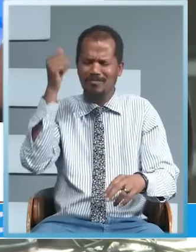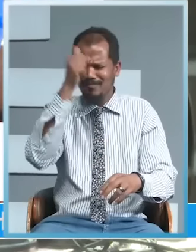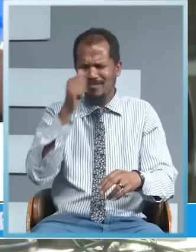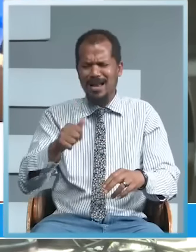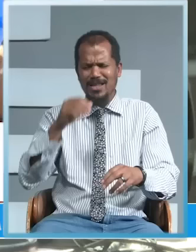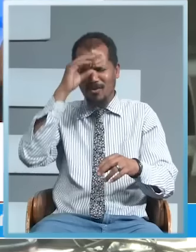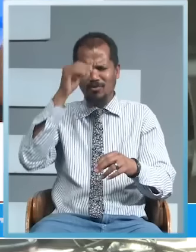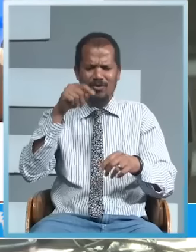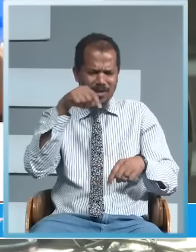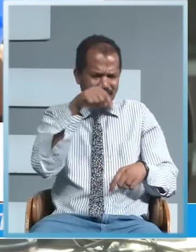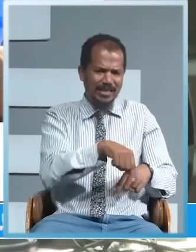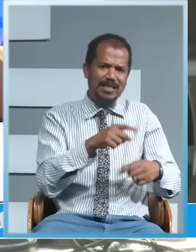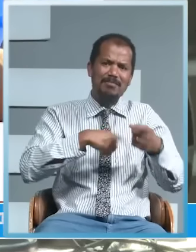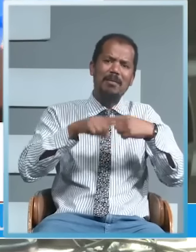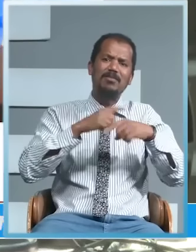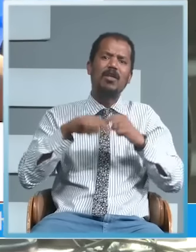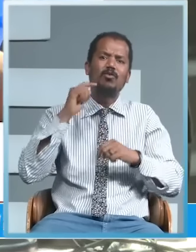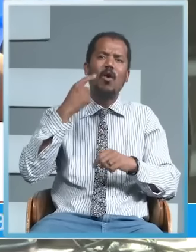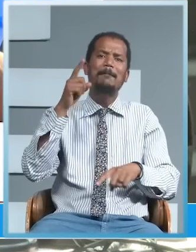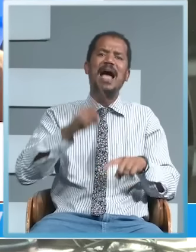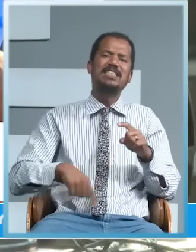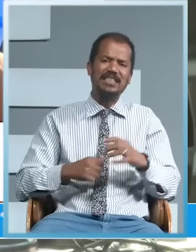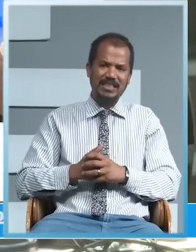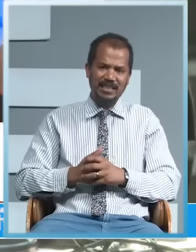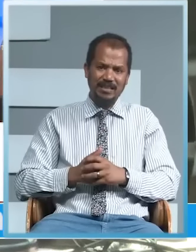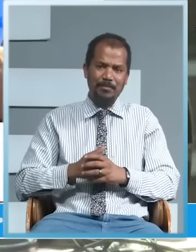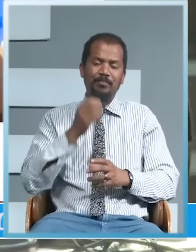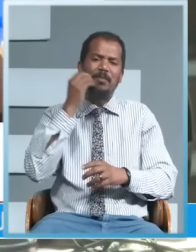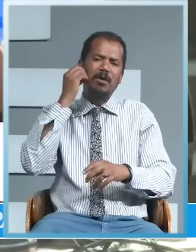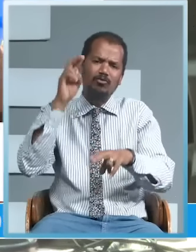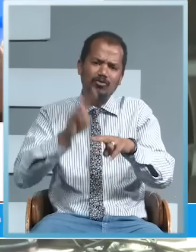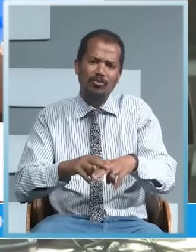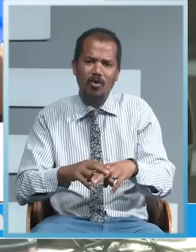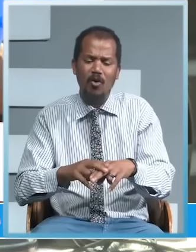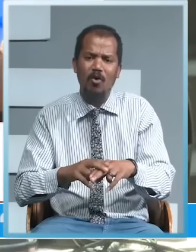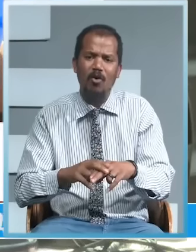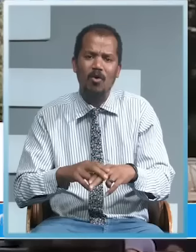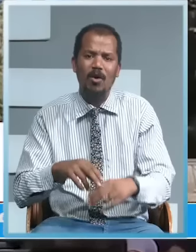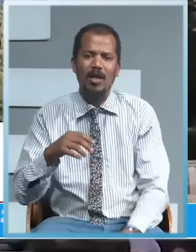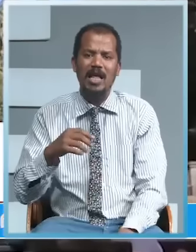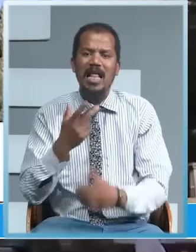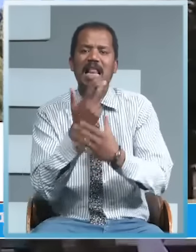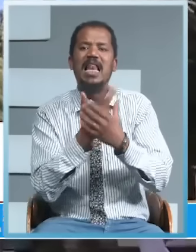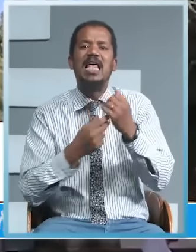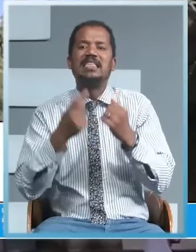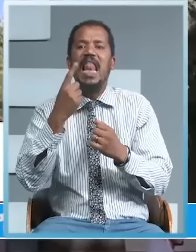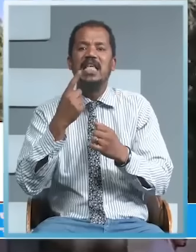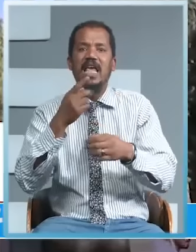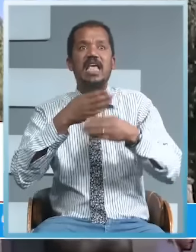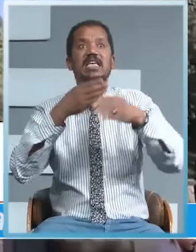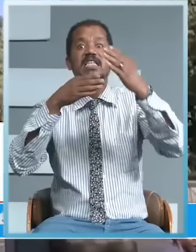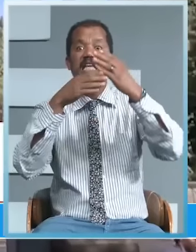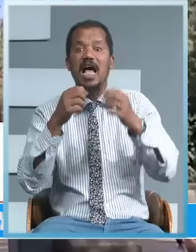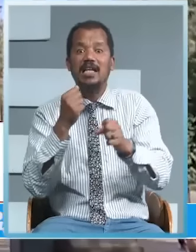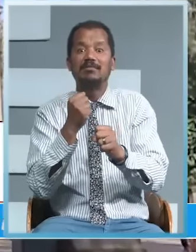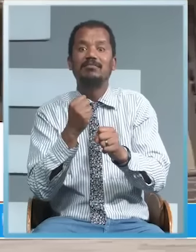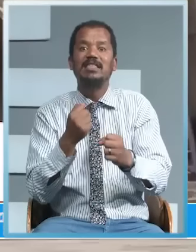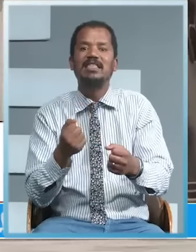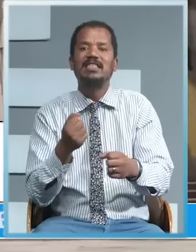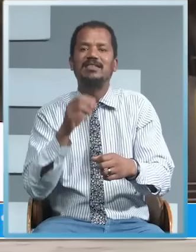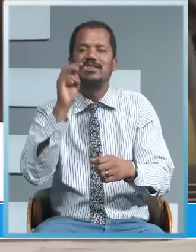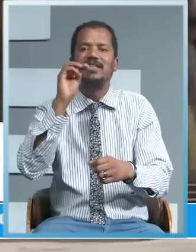ማንኛውም ሰው እዚህ መምጣት እንኳ ባይችል በቤቱ ሆኖ ለሥላሴ ሕንፃ ጥገና